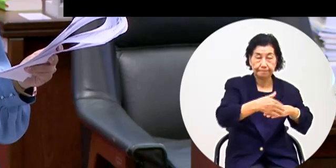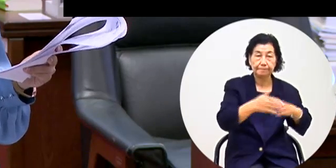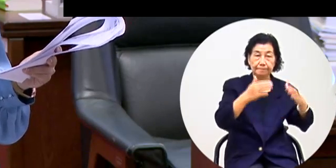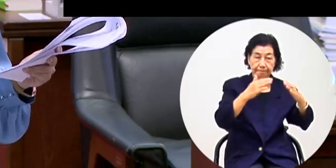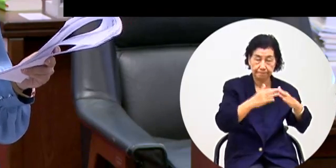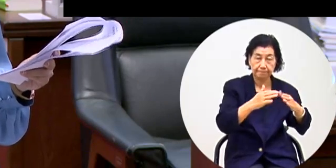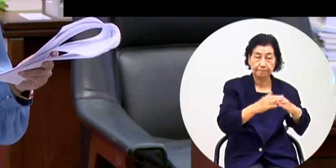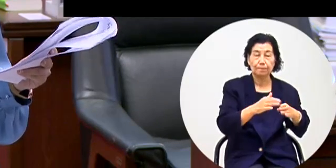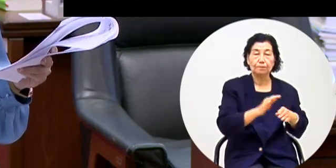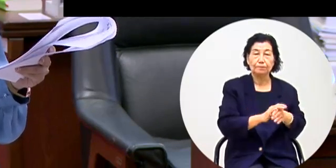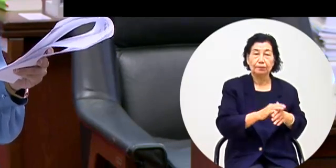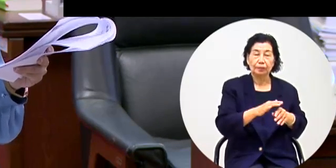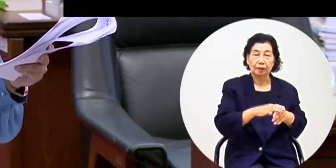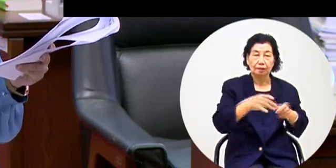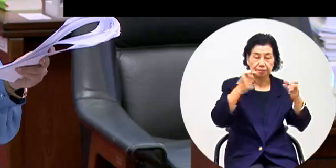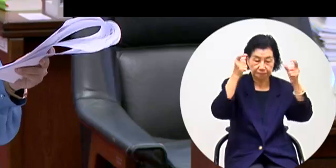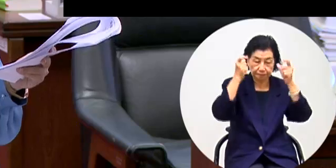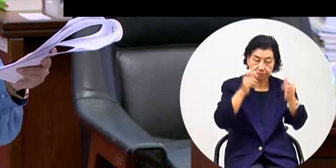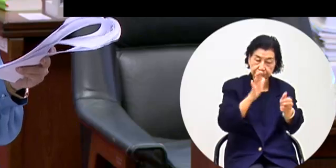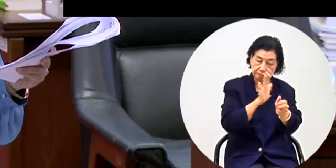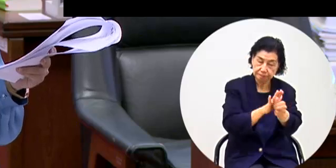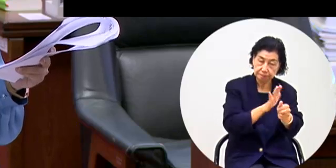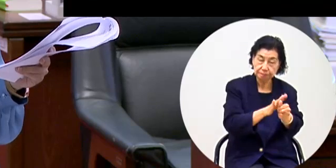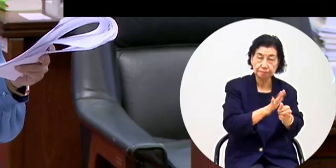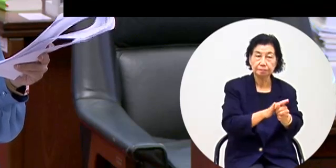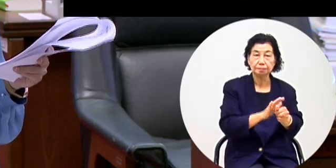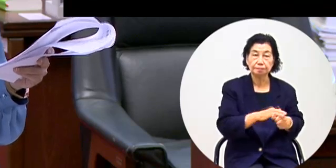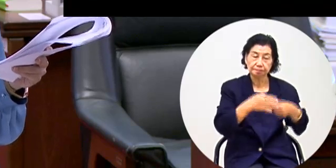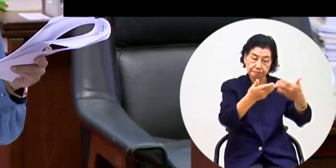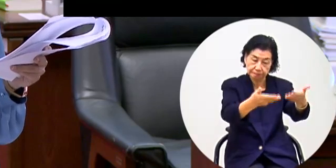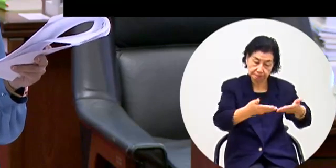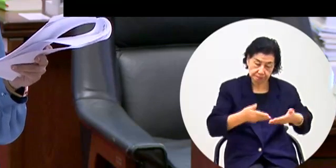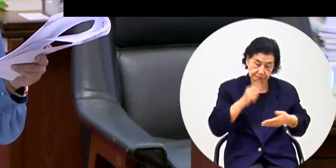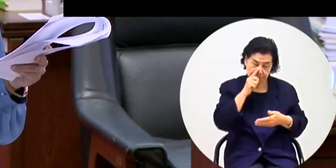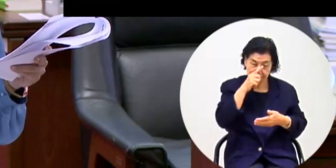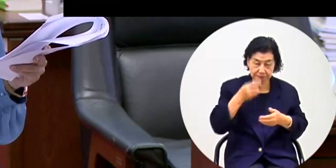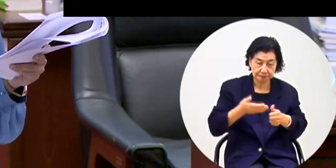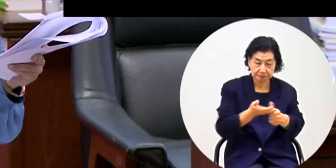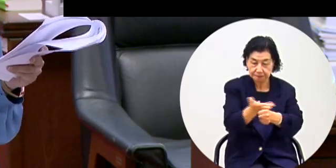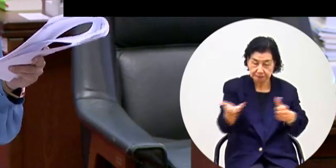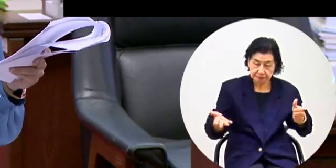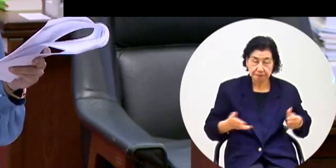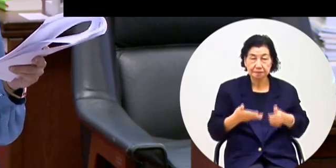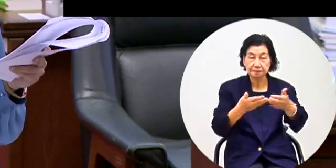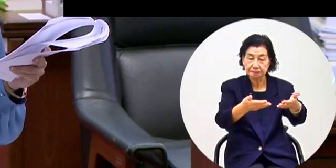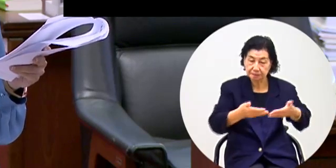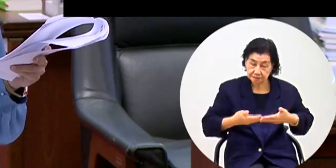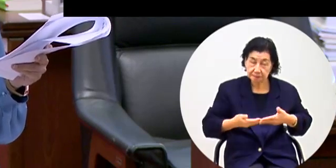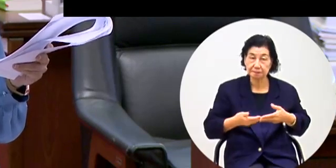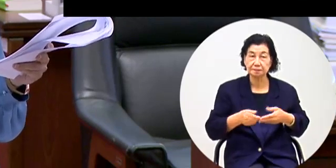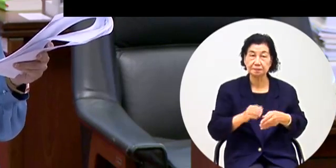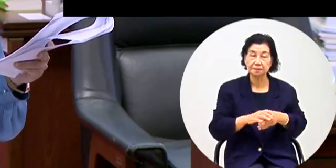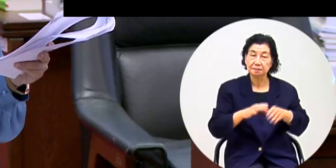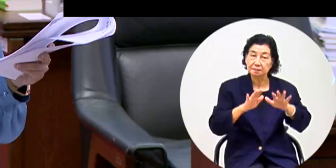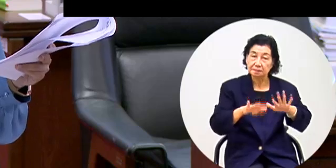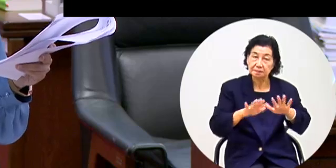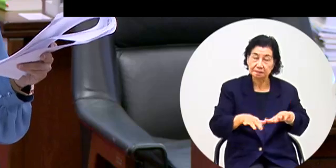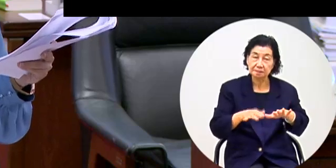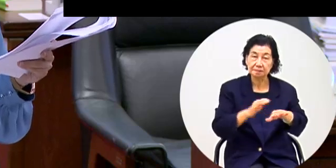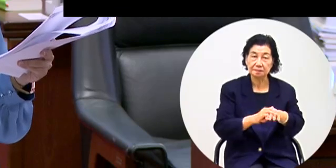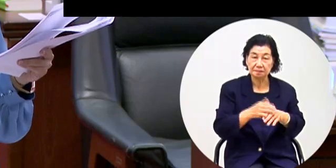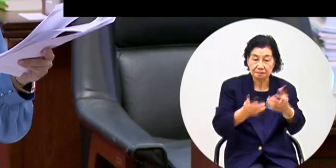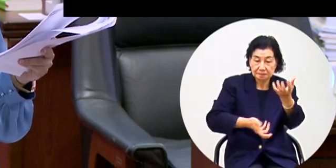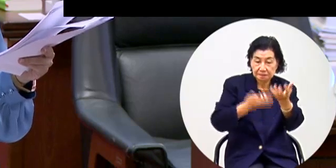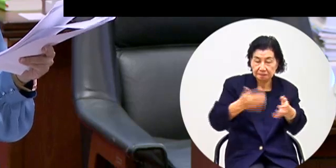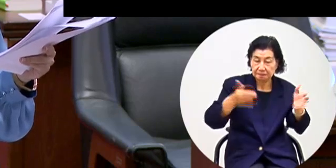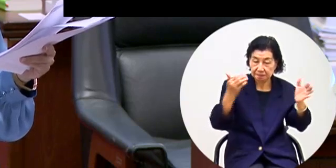些污染接收了，帮你带处理的垃圾，你还不把这些东西底渣给他运回去，这个真的对